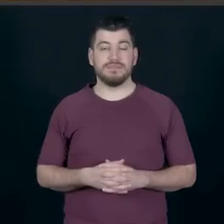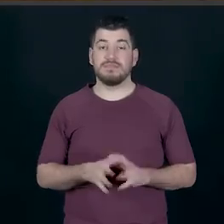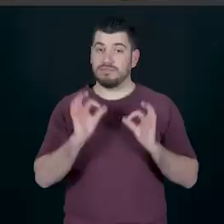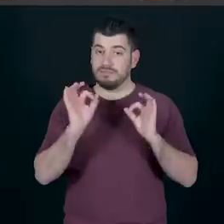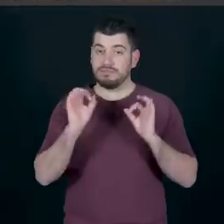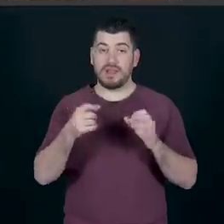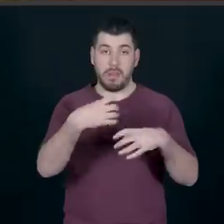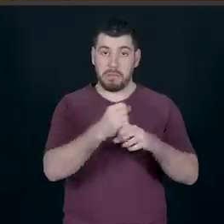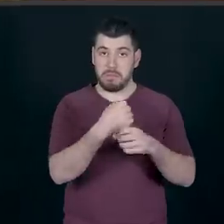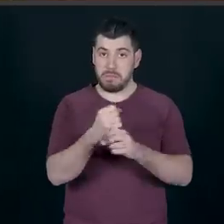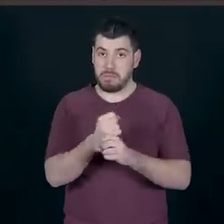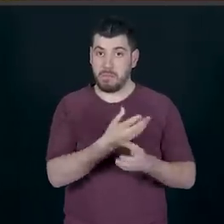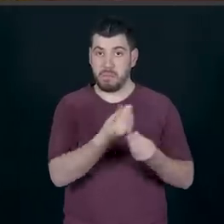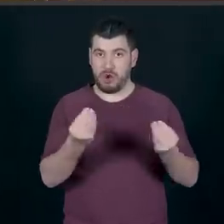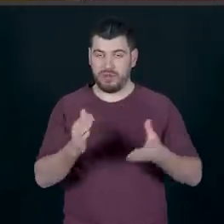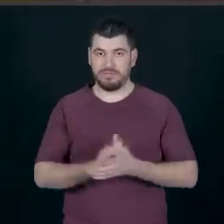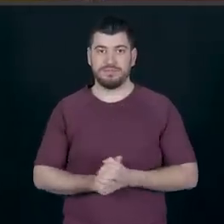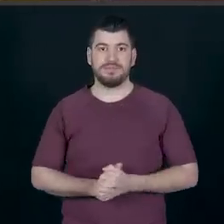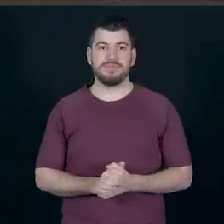Υπόλοιπο πιπέρι.